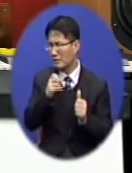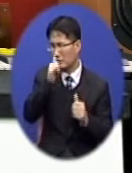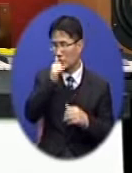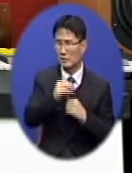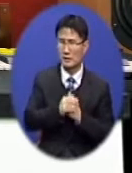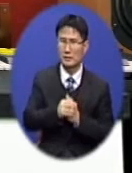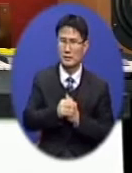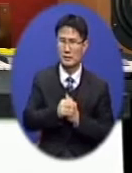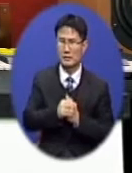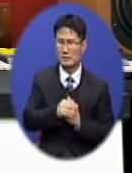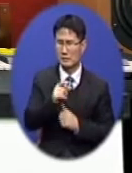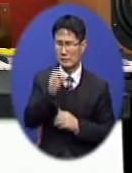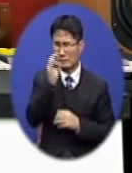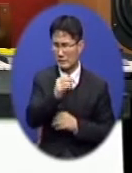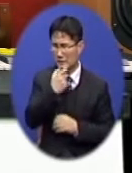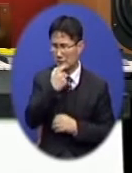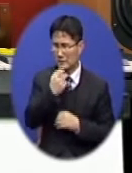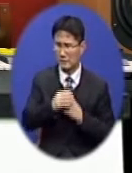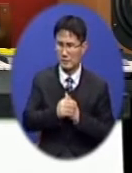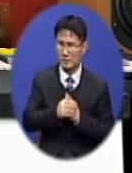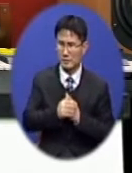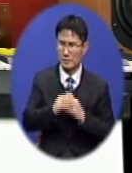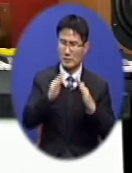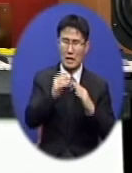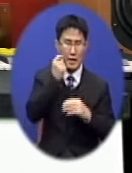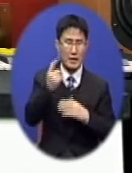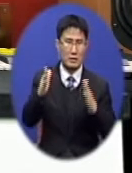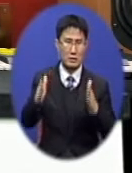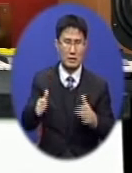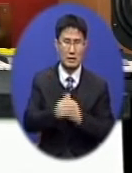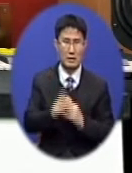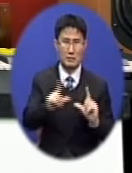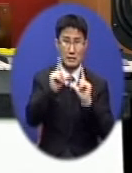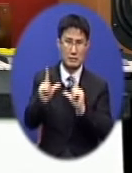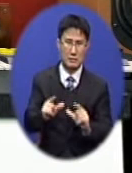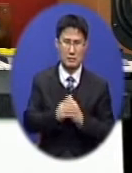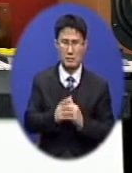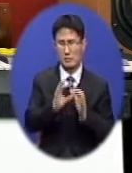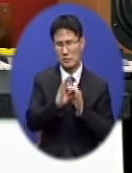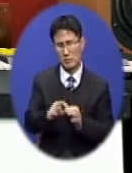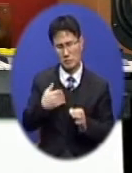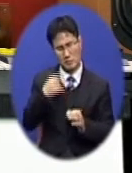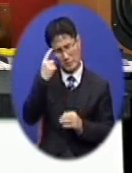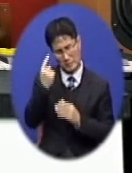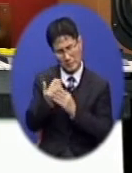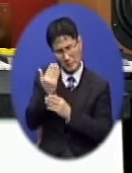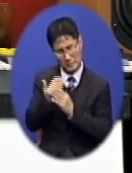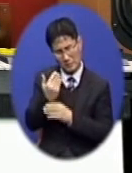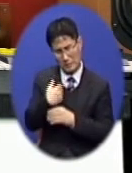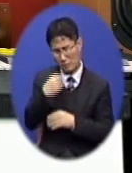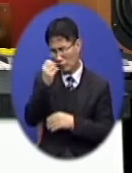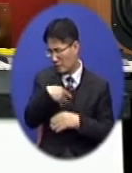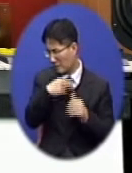막 그때부터 계속 보기 싫어지고 그래서 집에 와서 한 달 정도 살면서도 계속 또 막 그 생각만 듣게 막 미워지는 거예요.